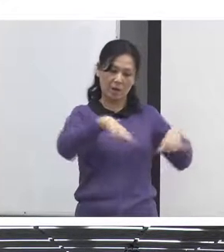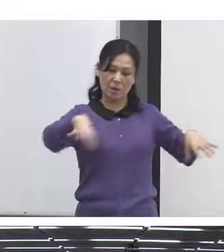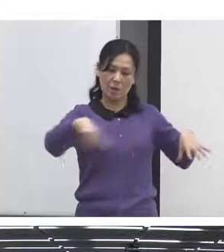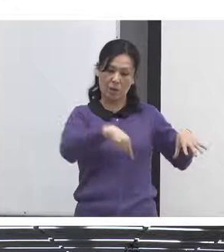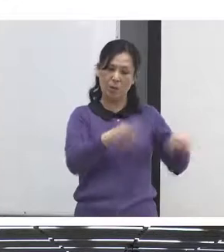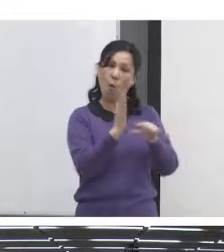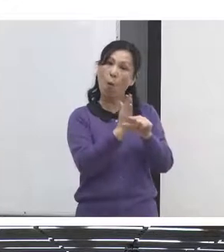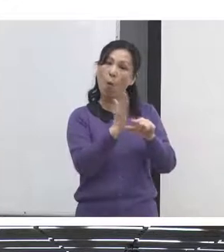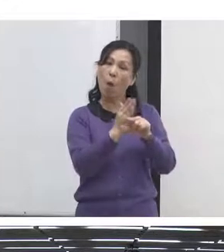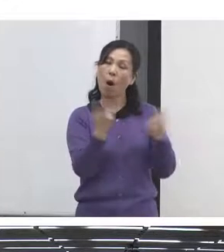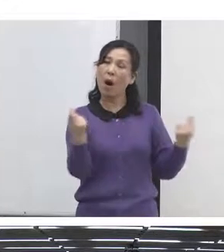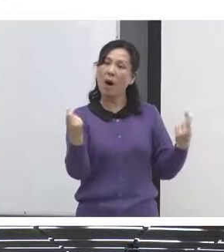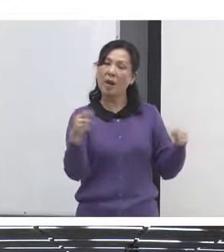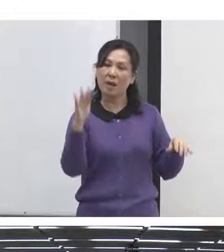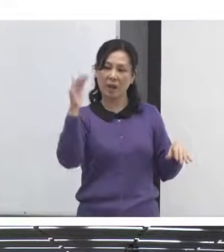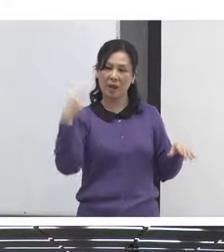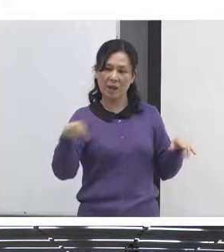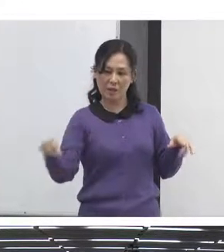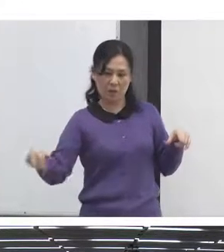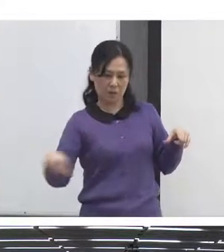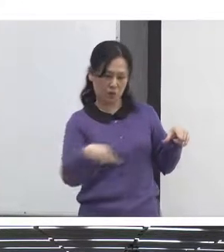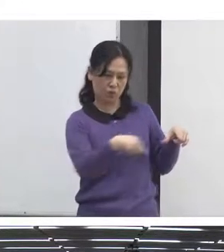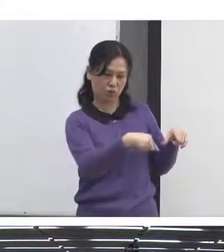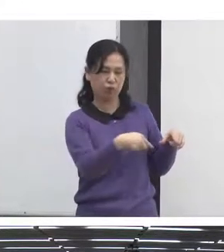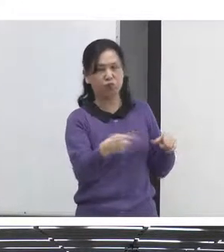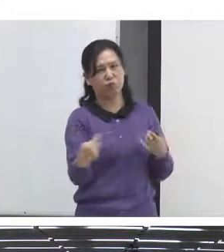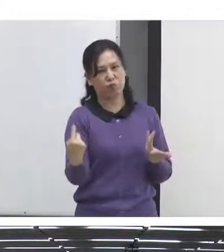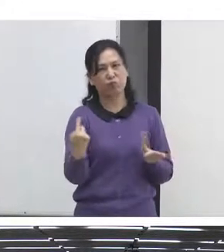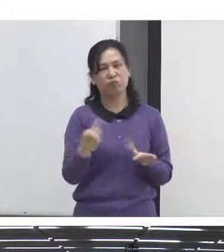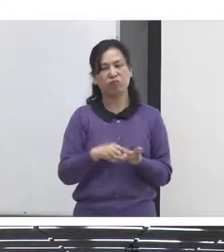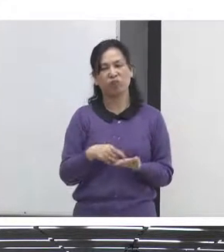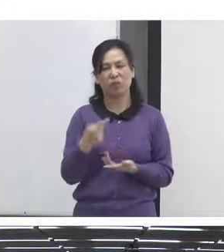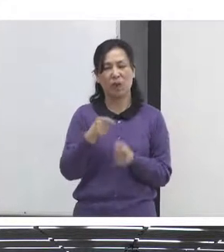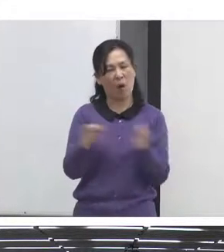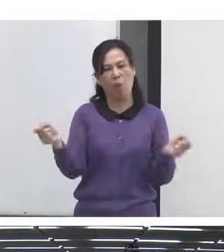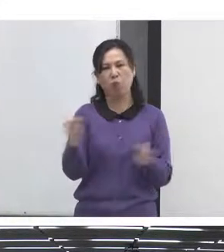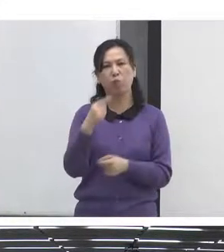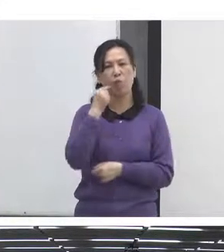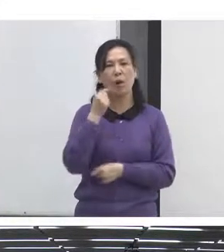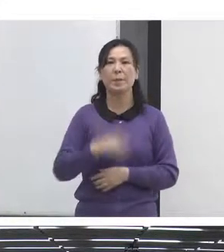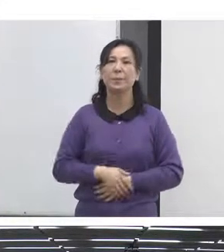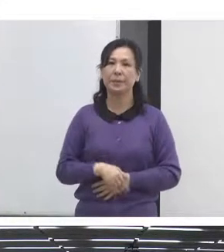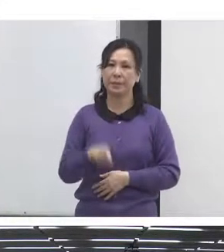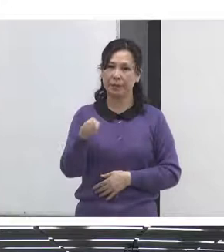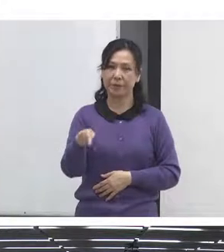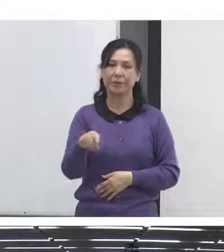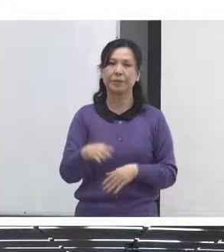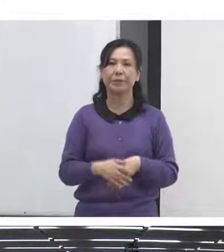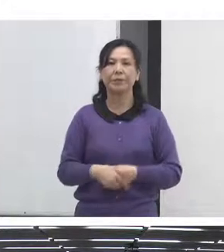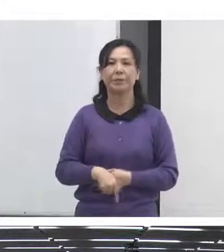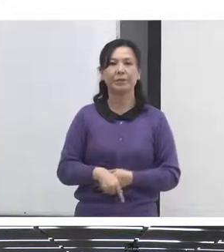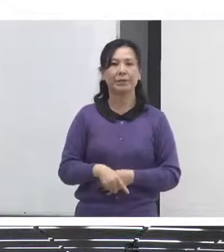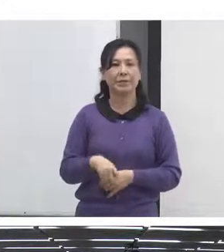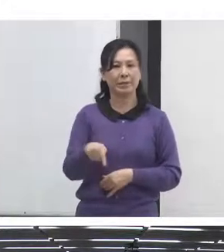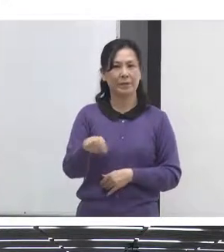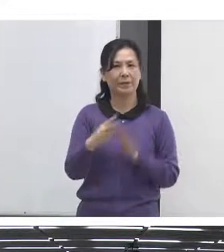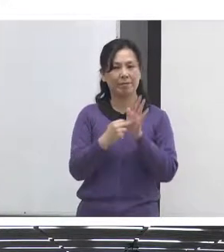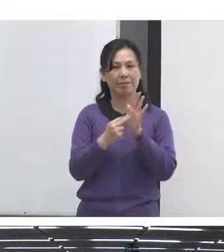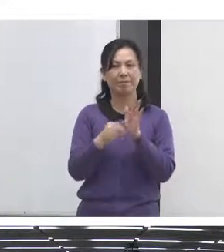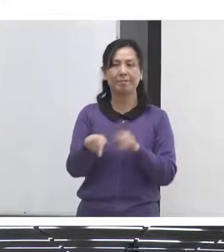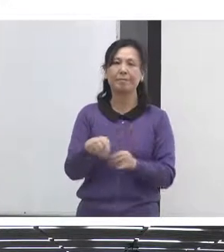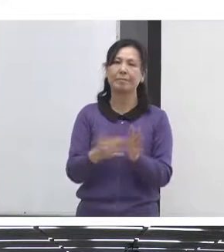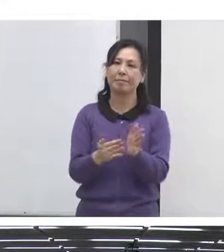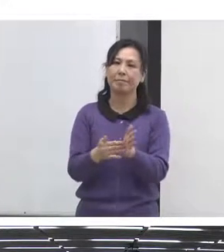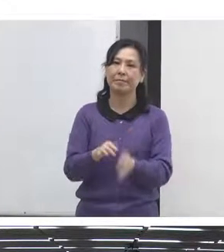市中心，但是他们相对要付出的一个通行成本就会比较大。那这个是对汉堡的一个背景介绍。然